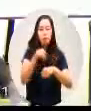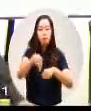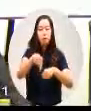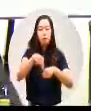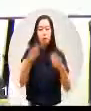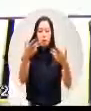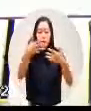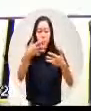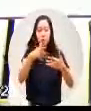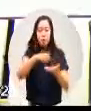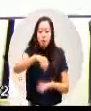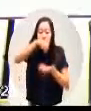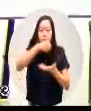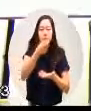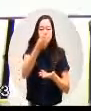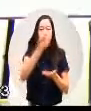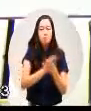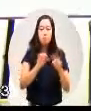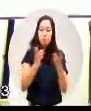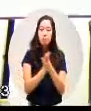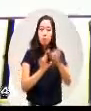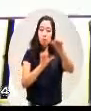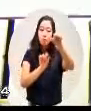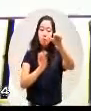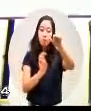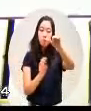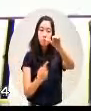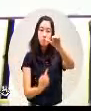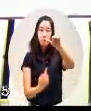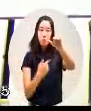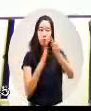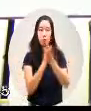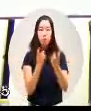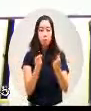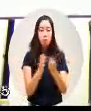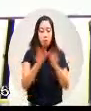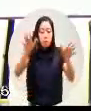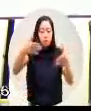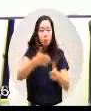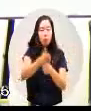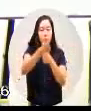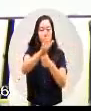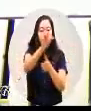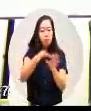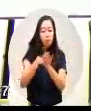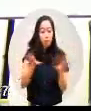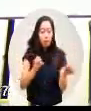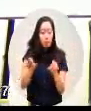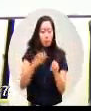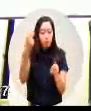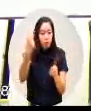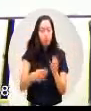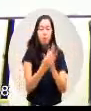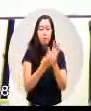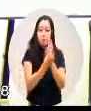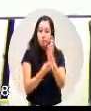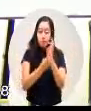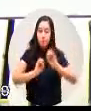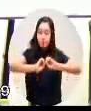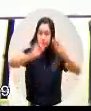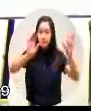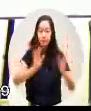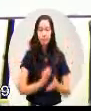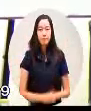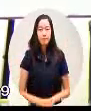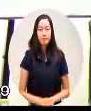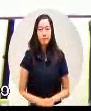点出来，那我在5月31号的总执行里面我也会把我们相关的资料都公告详细啊，以上